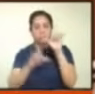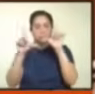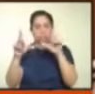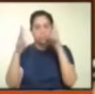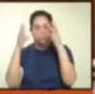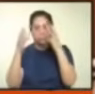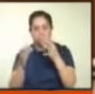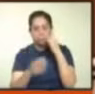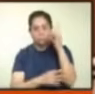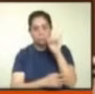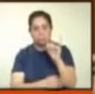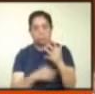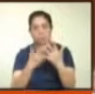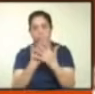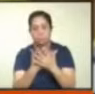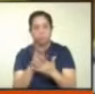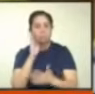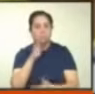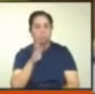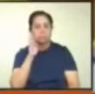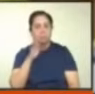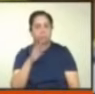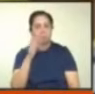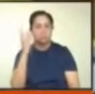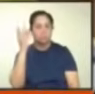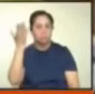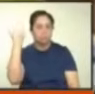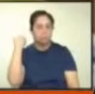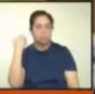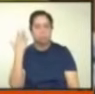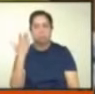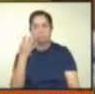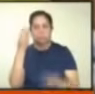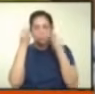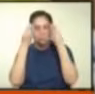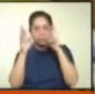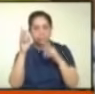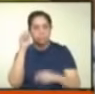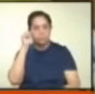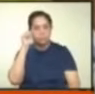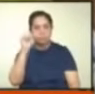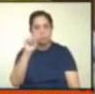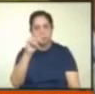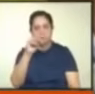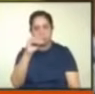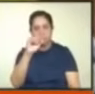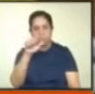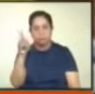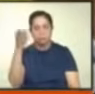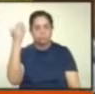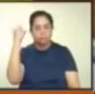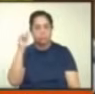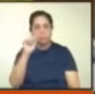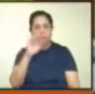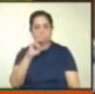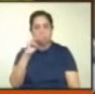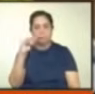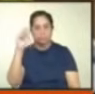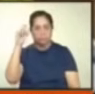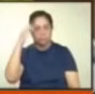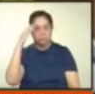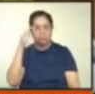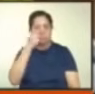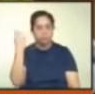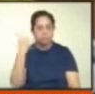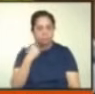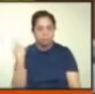ng reclusion perpetua ang magkapatid na sina dating Dato Unsay Mayor Andal Ampatuan Jr. at dating ARMM Governor